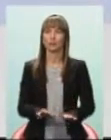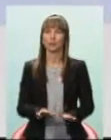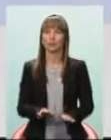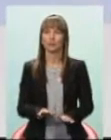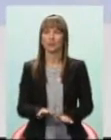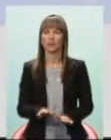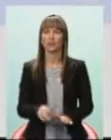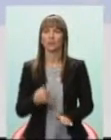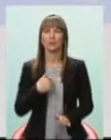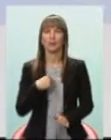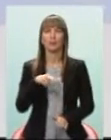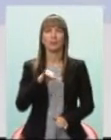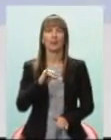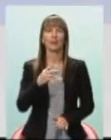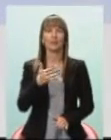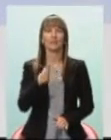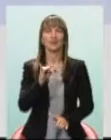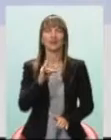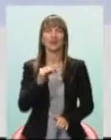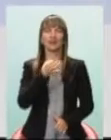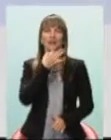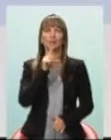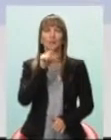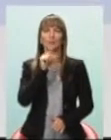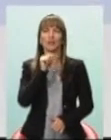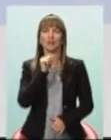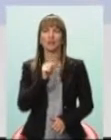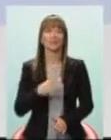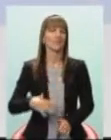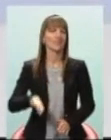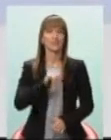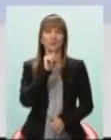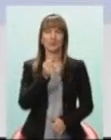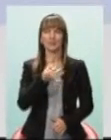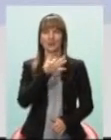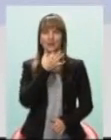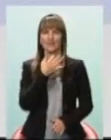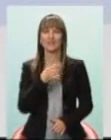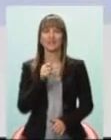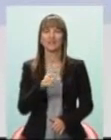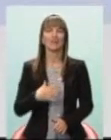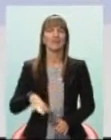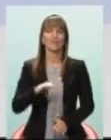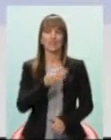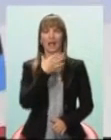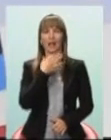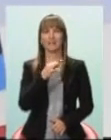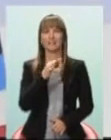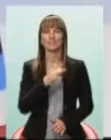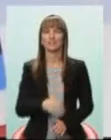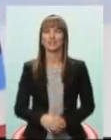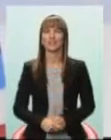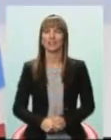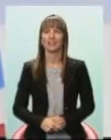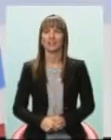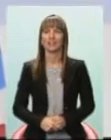Мне пингвины нравятся как птицы. Все птицы нравятся. Они все по-своему красивые.